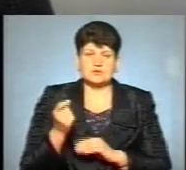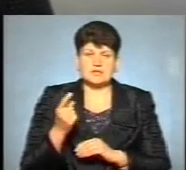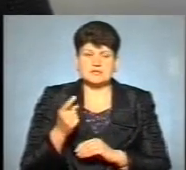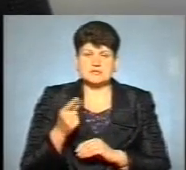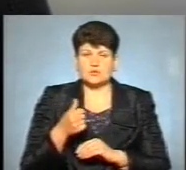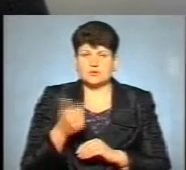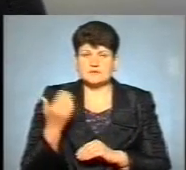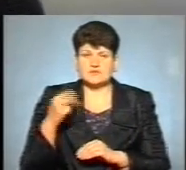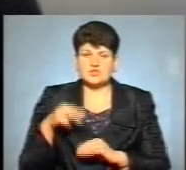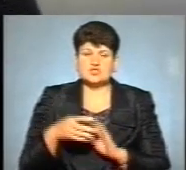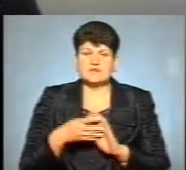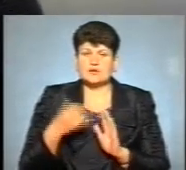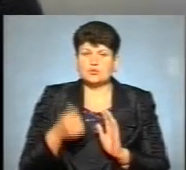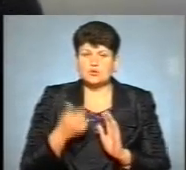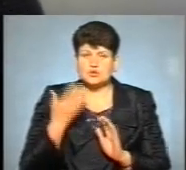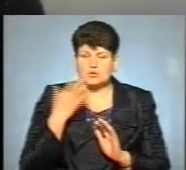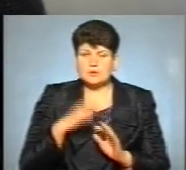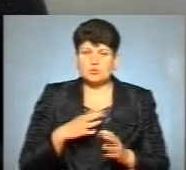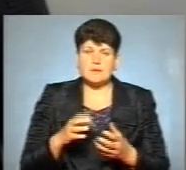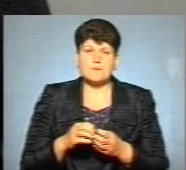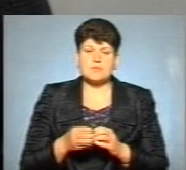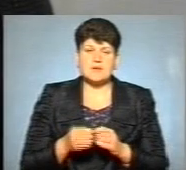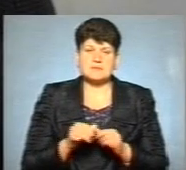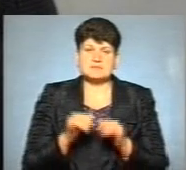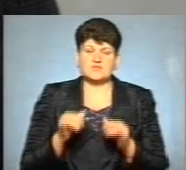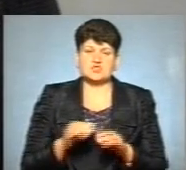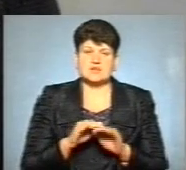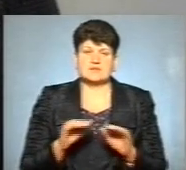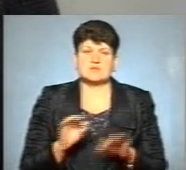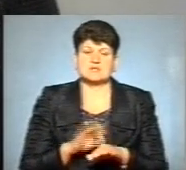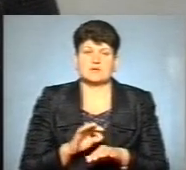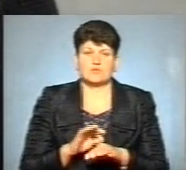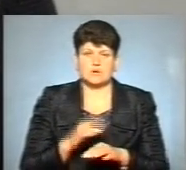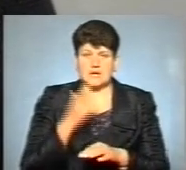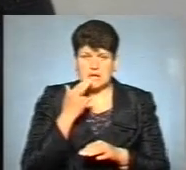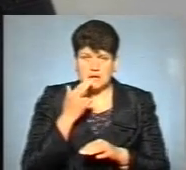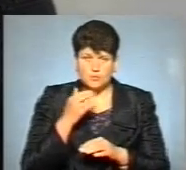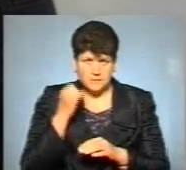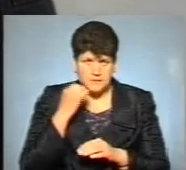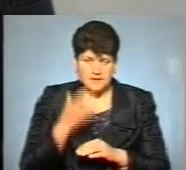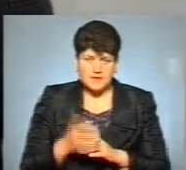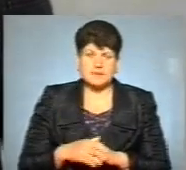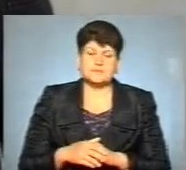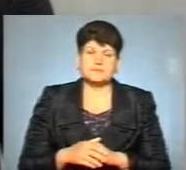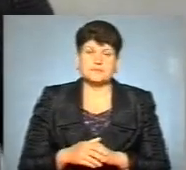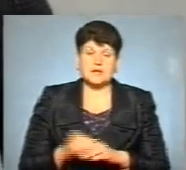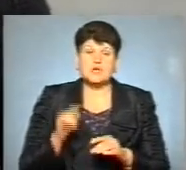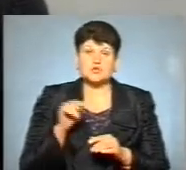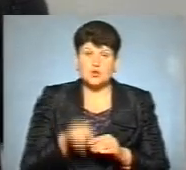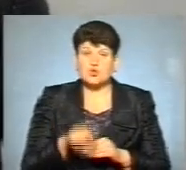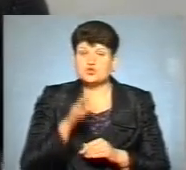2009 році, коли була проблема з підвищеним рівнем захворюваності пандемічного грипу, як пам'ятаєте. І ось з того